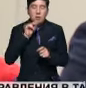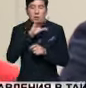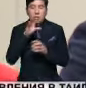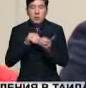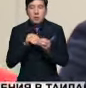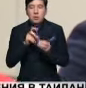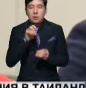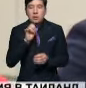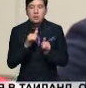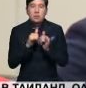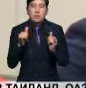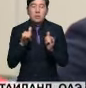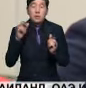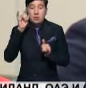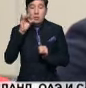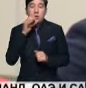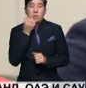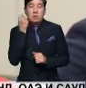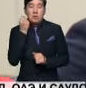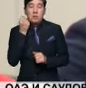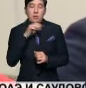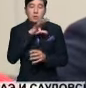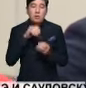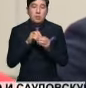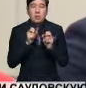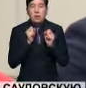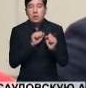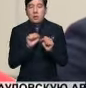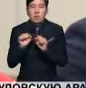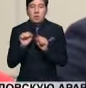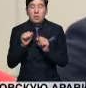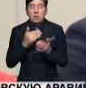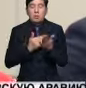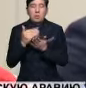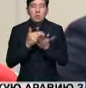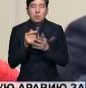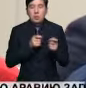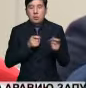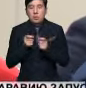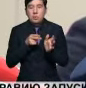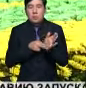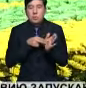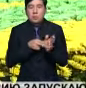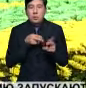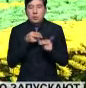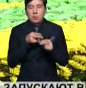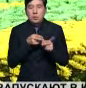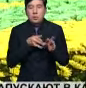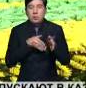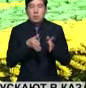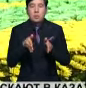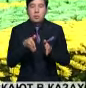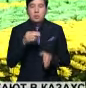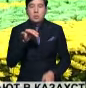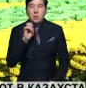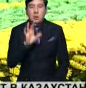позволит Казахстану расширить цифровые возможности, также обеспечит безопасность и поможет лучше управлять железнодорожной системой. Касым-Жомарт Токаев